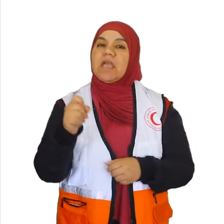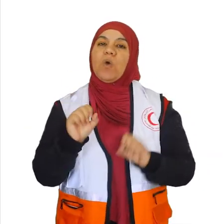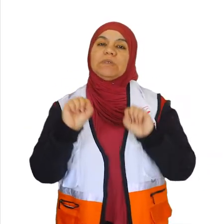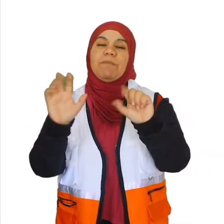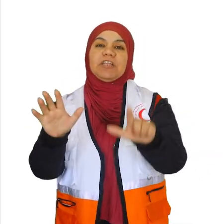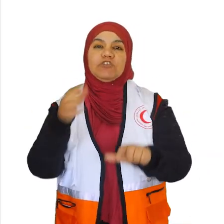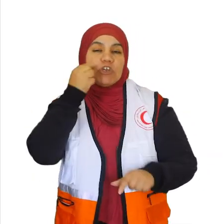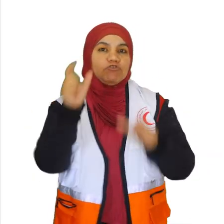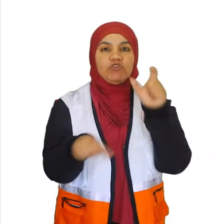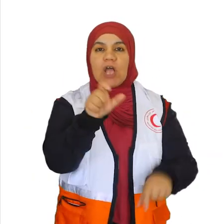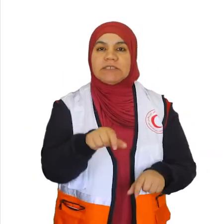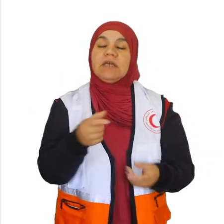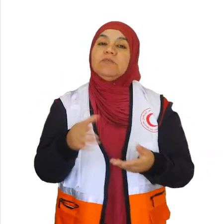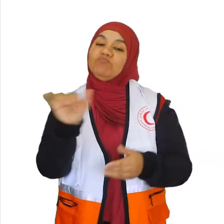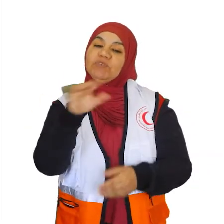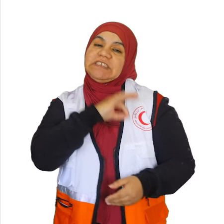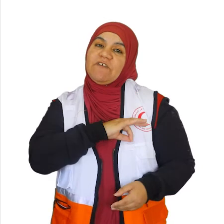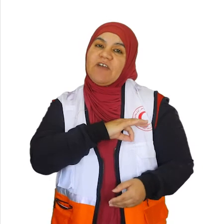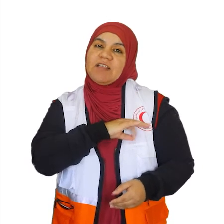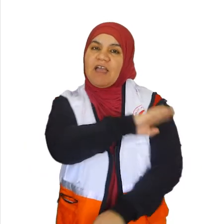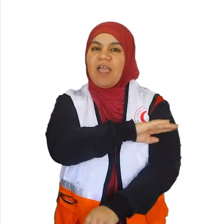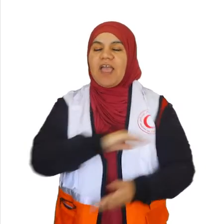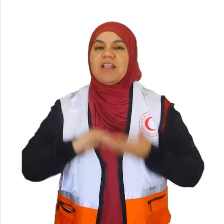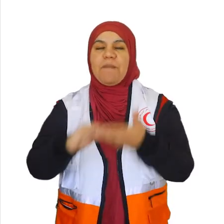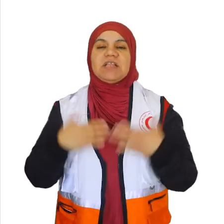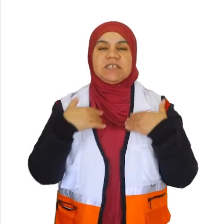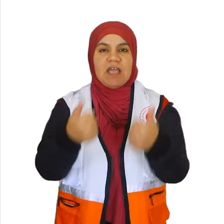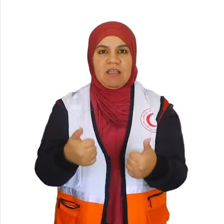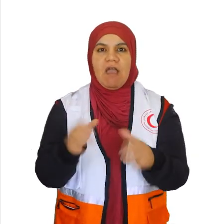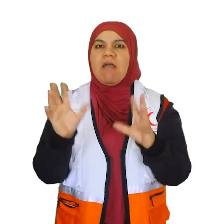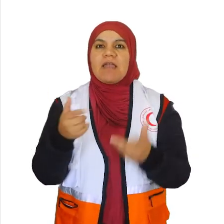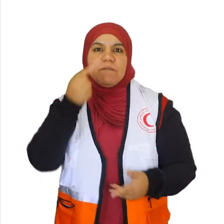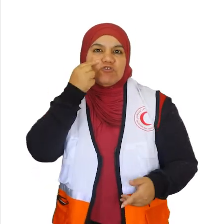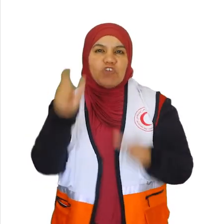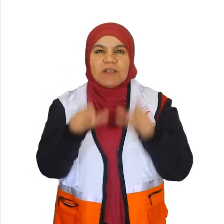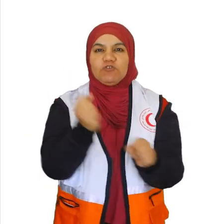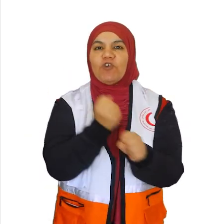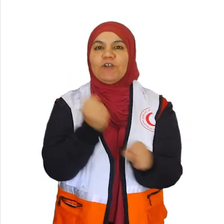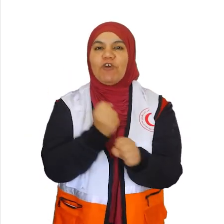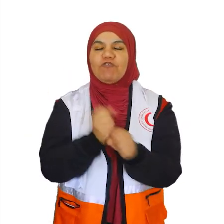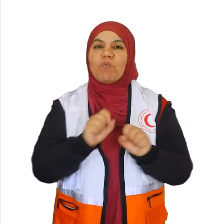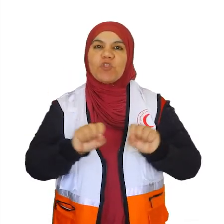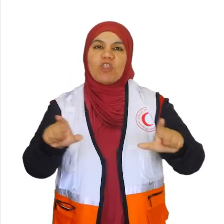26,117 شخصاً من الخدمات الصحية التي قدمت من قبل 300 متطوع